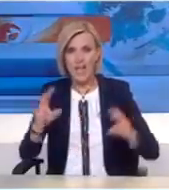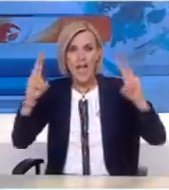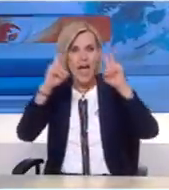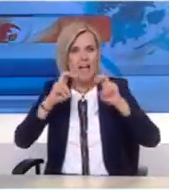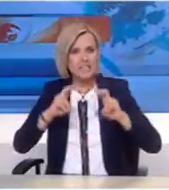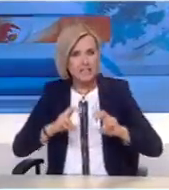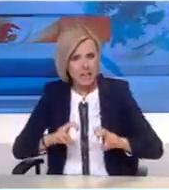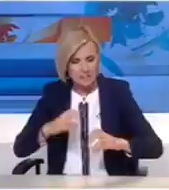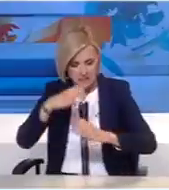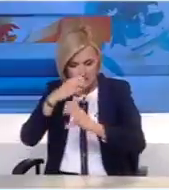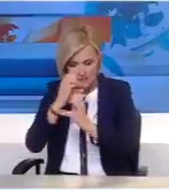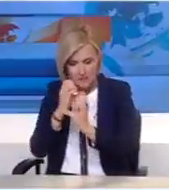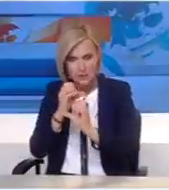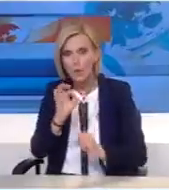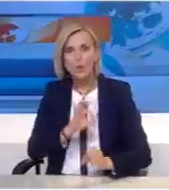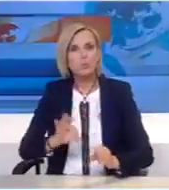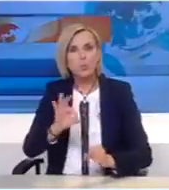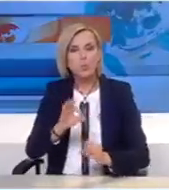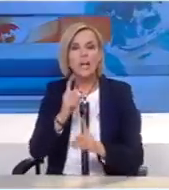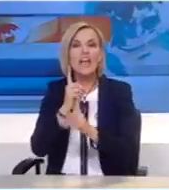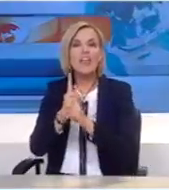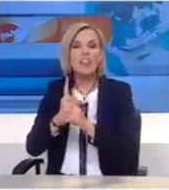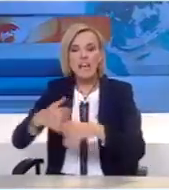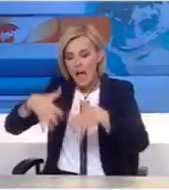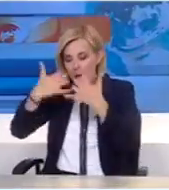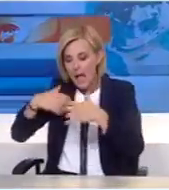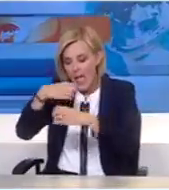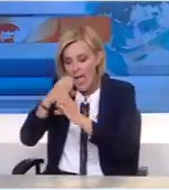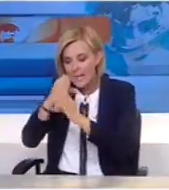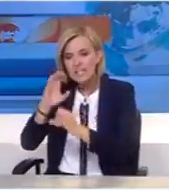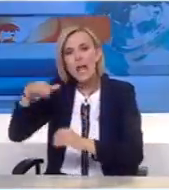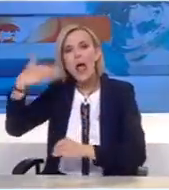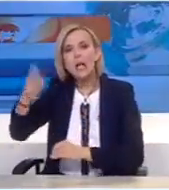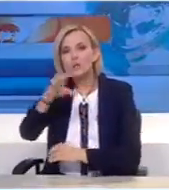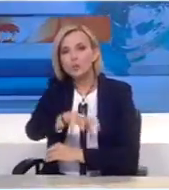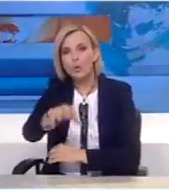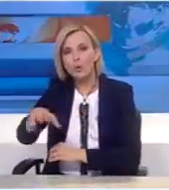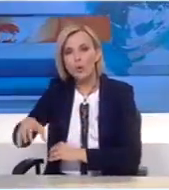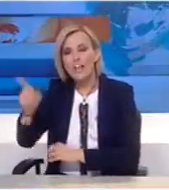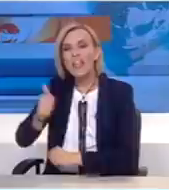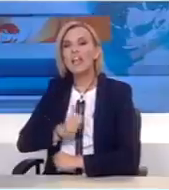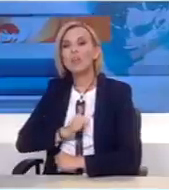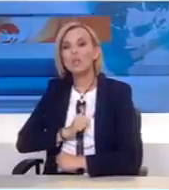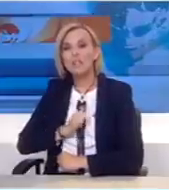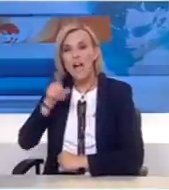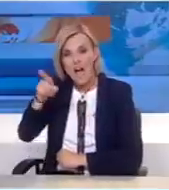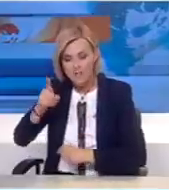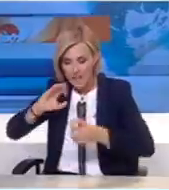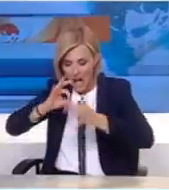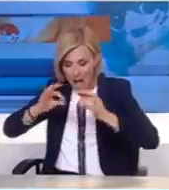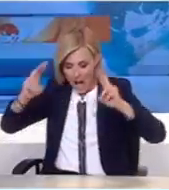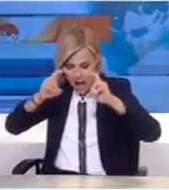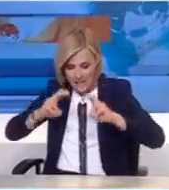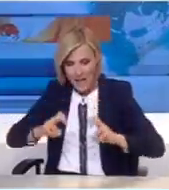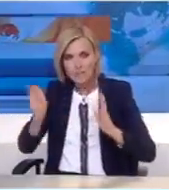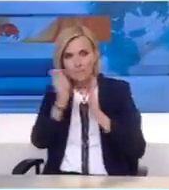εξετάσεις καταρχήν διεξάγονται εκτός νοσοκομείου σε ειδικά εργαστήρια και τα εργαστήρια αυτά είναι που κάνουν την ανάλυση, καταγράφουν και